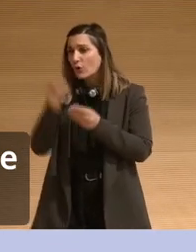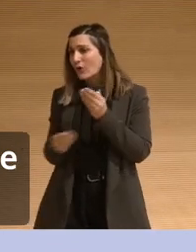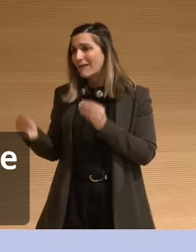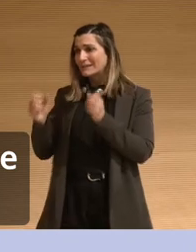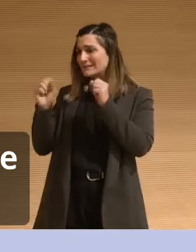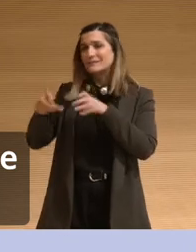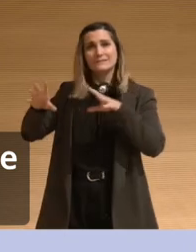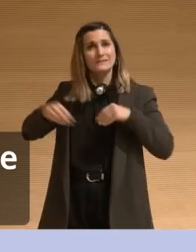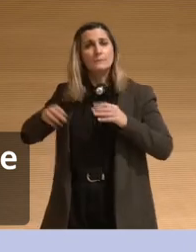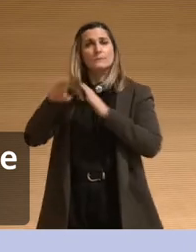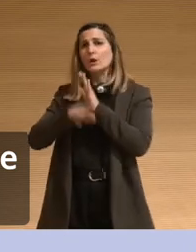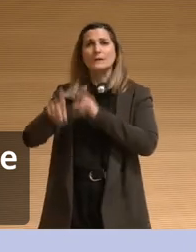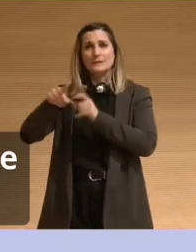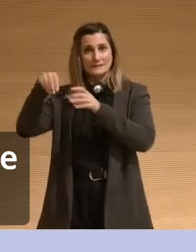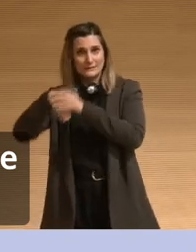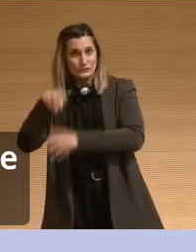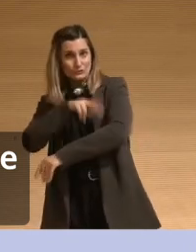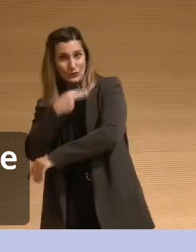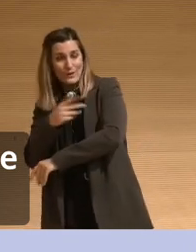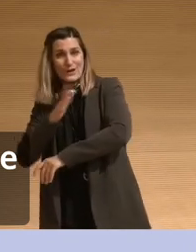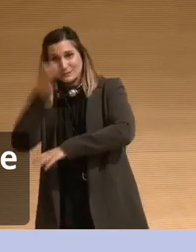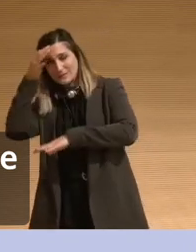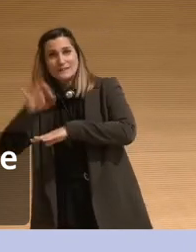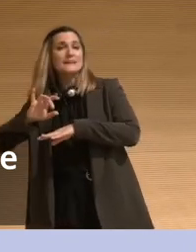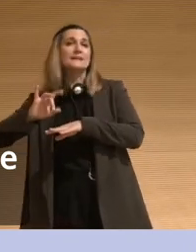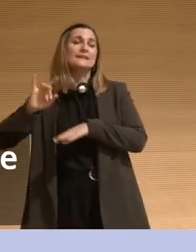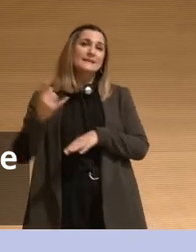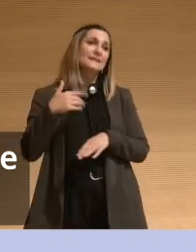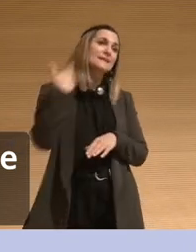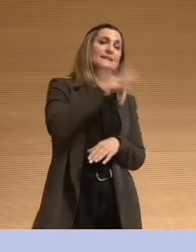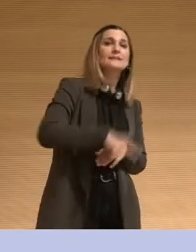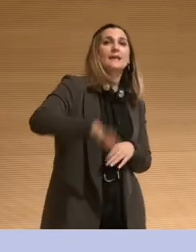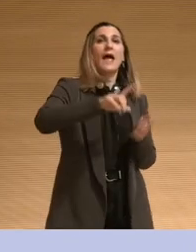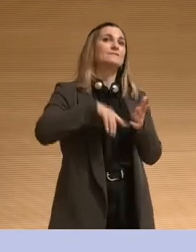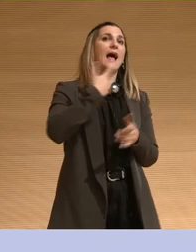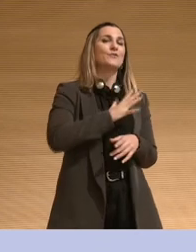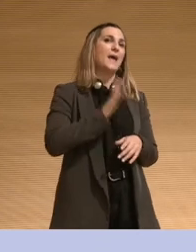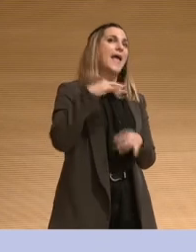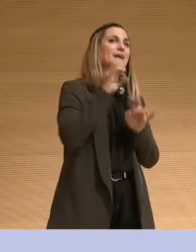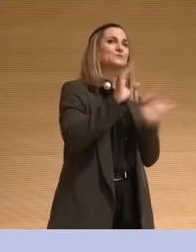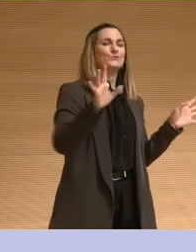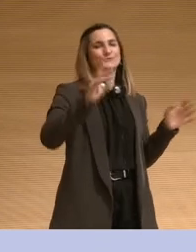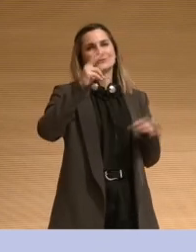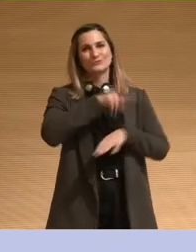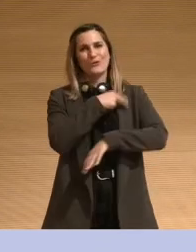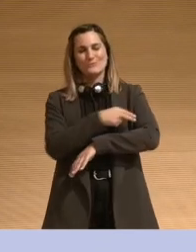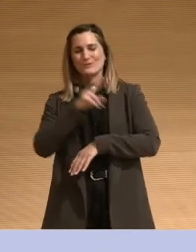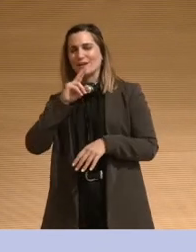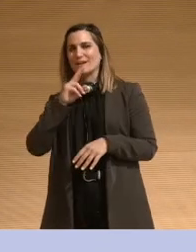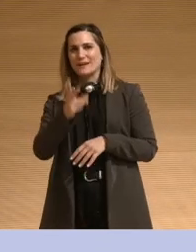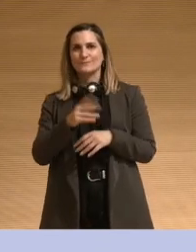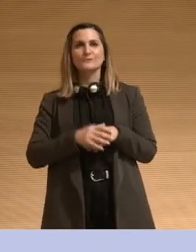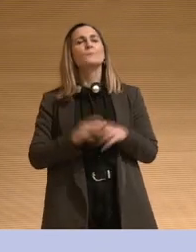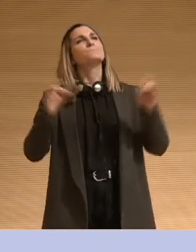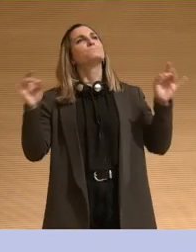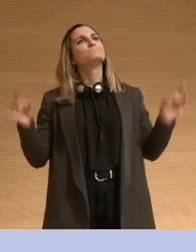ήταν μέσα στο νοσοκομείο ή αυτοί που βρίσκονταν έξω και έπρεπε να παραχωρίζουν τις άδειες. Ήταν λιγάκι ευτυχή συγκυρία,